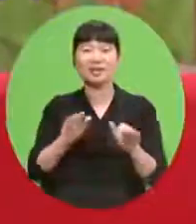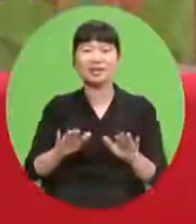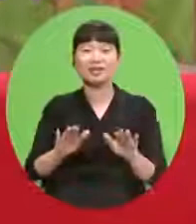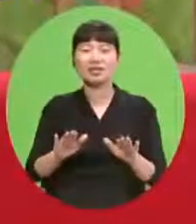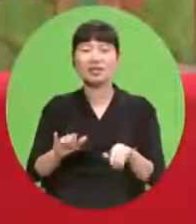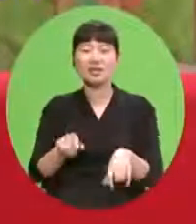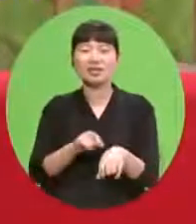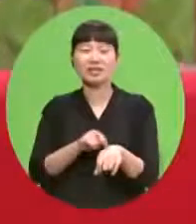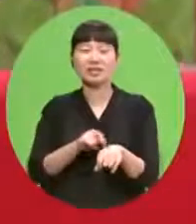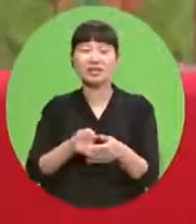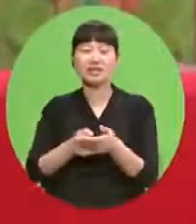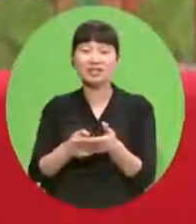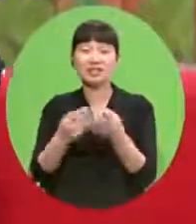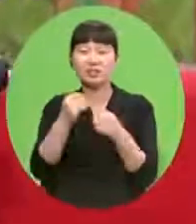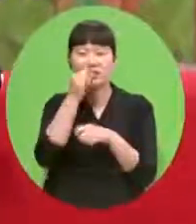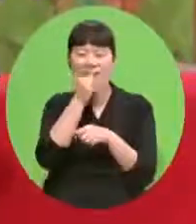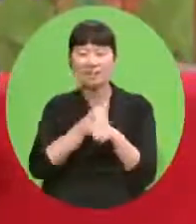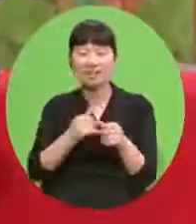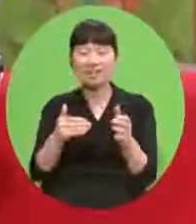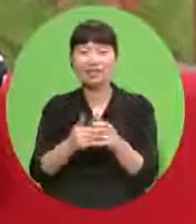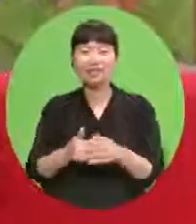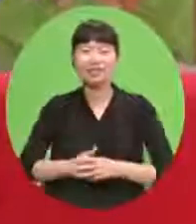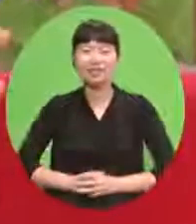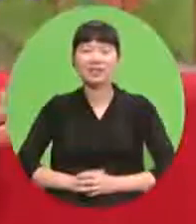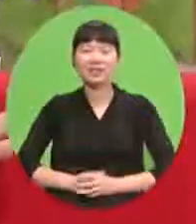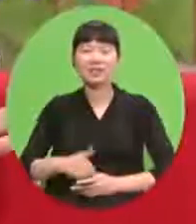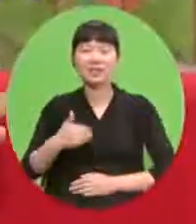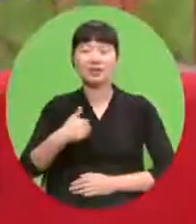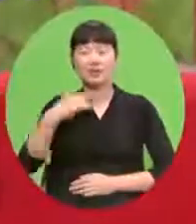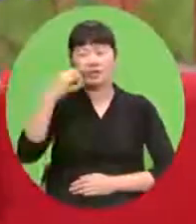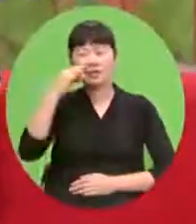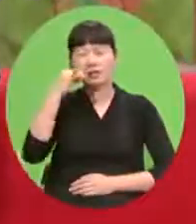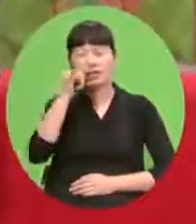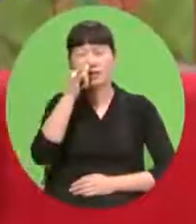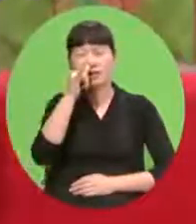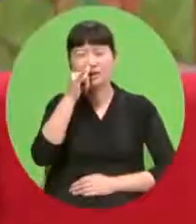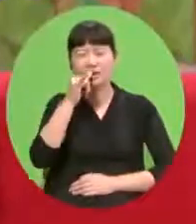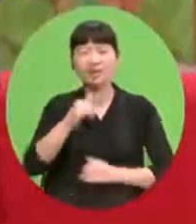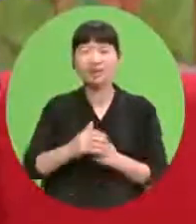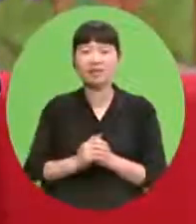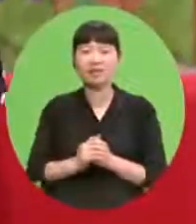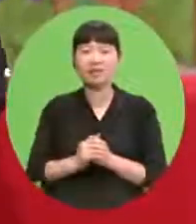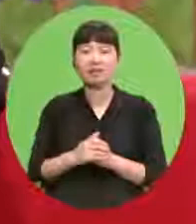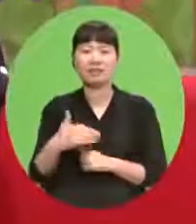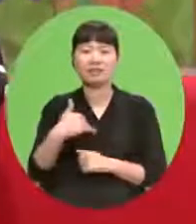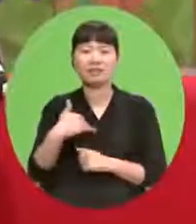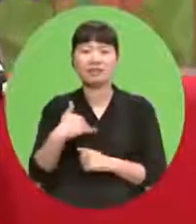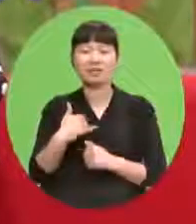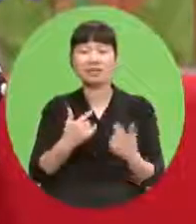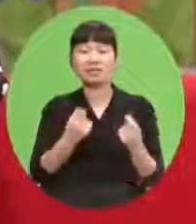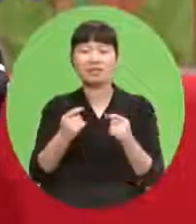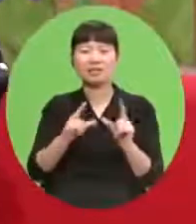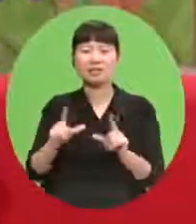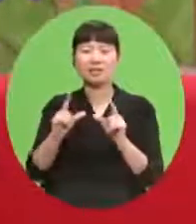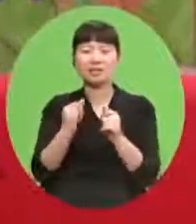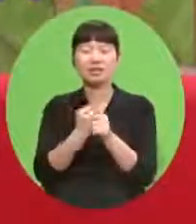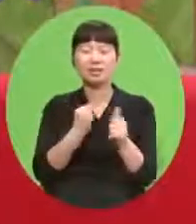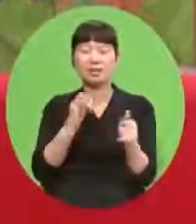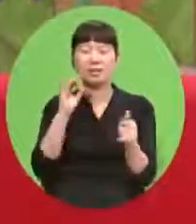그 특이한 그 제안들 많이 해주셨는데 아니 저는 또 궁금한 게 그 저희 이제 같이 사는